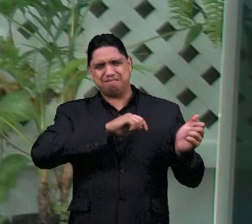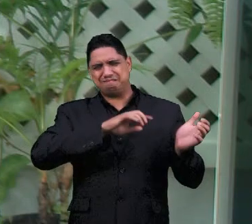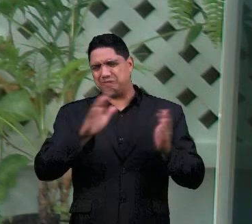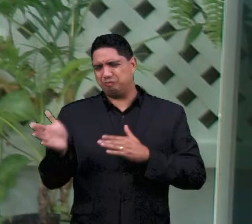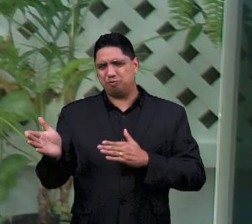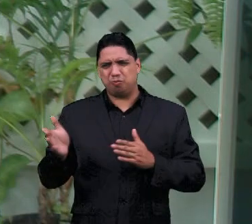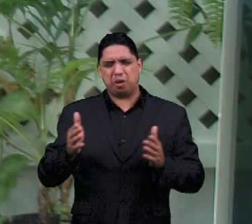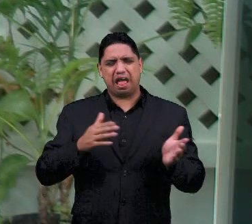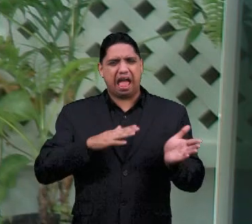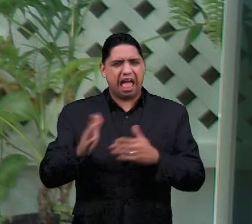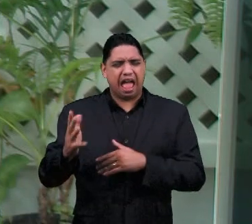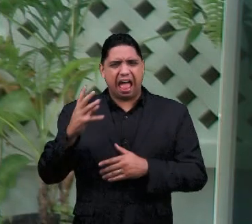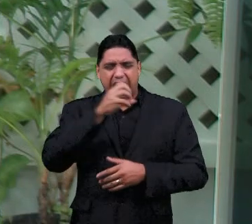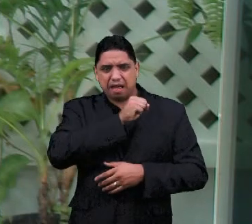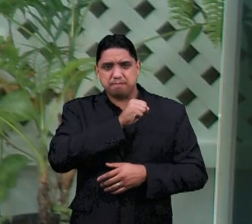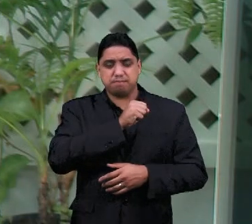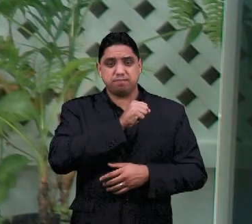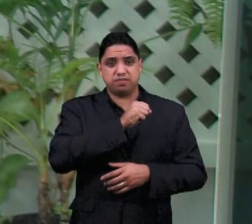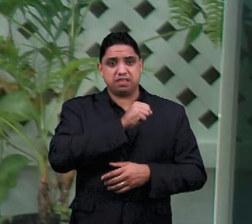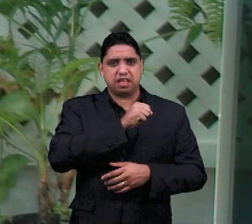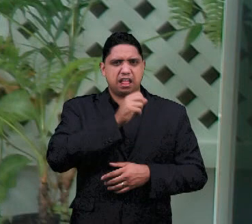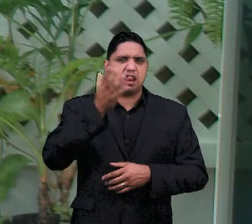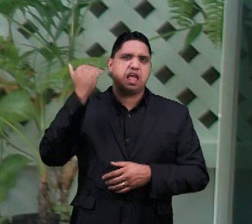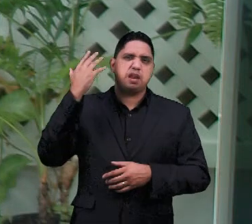il a disparu, c'est fini.